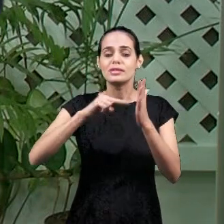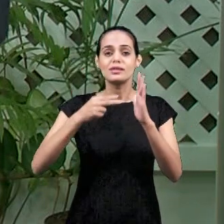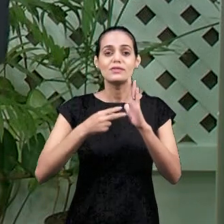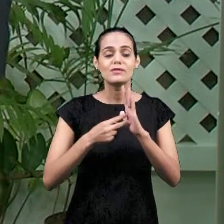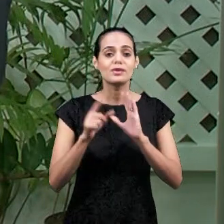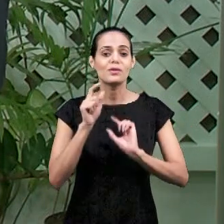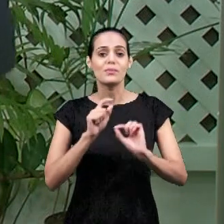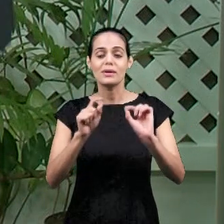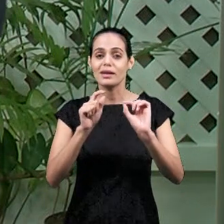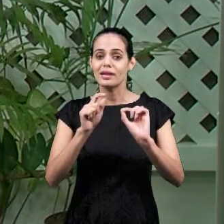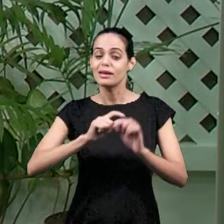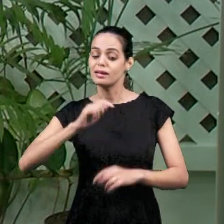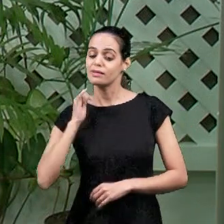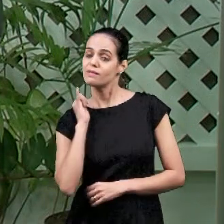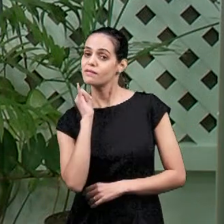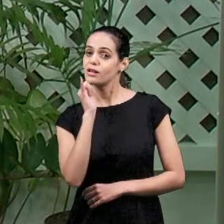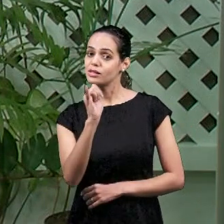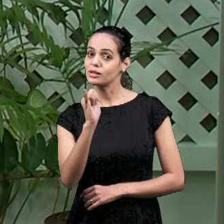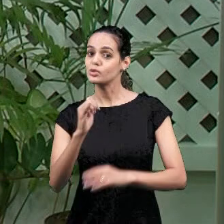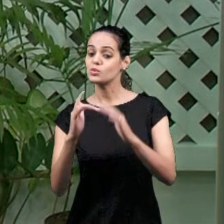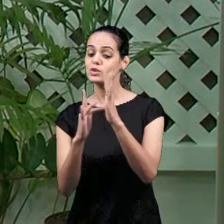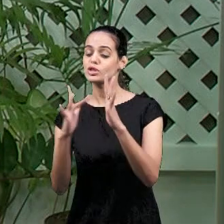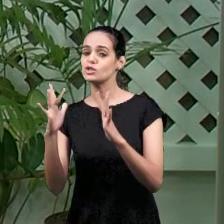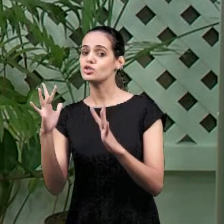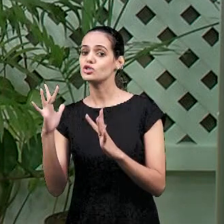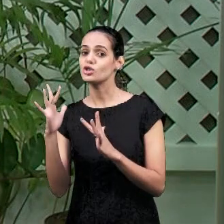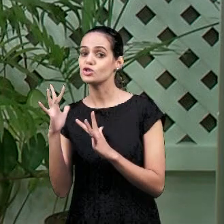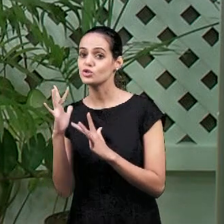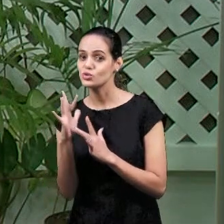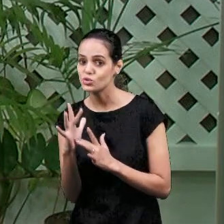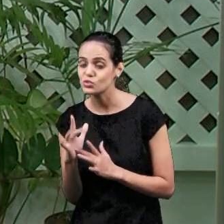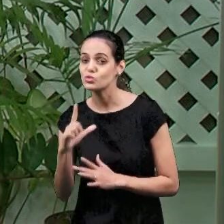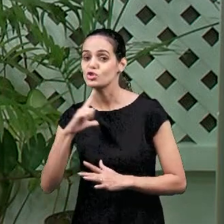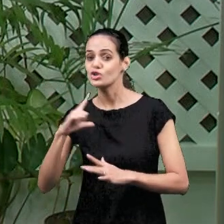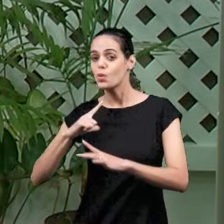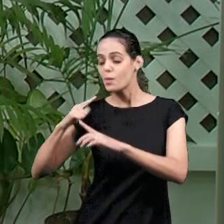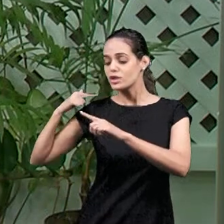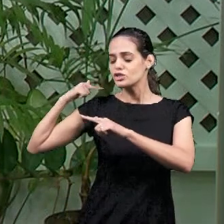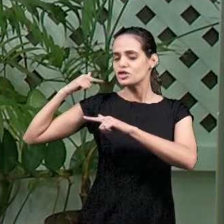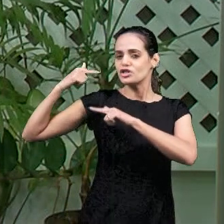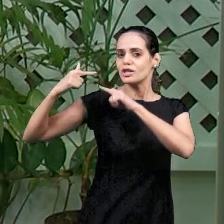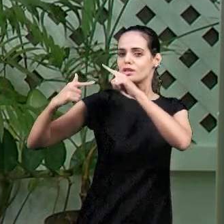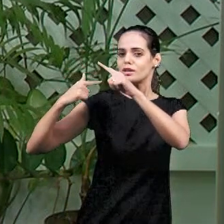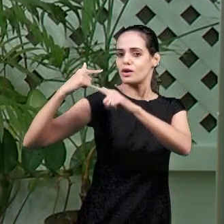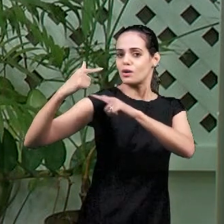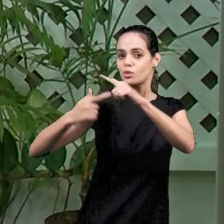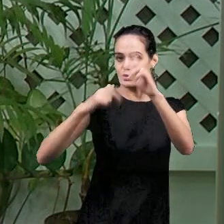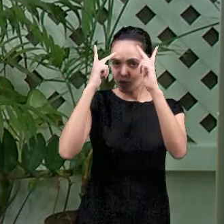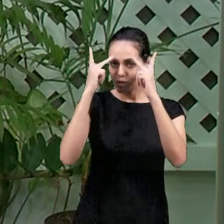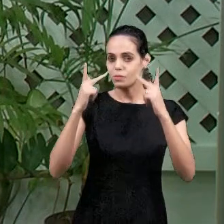qu'il était en train de dire? Il était en train de dire que Jésus,